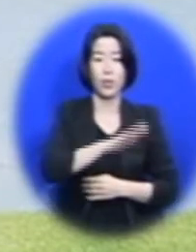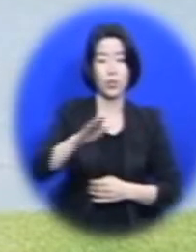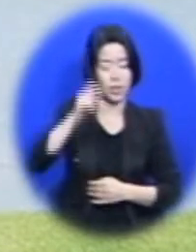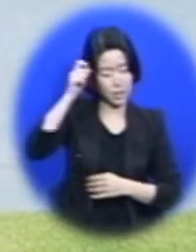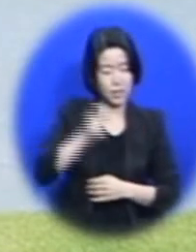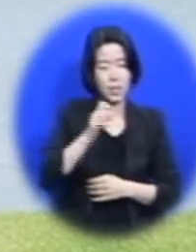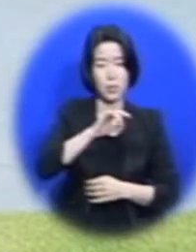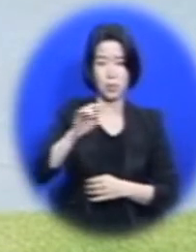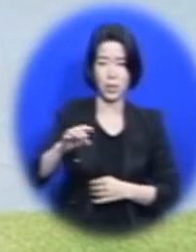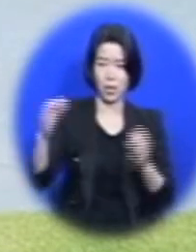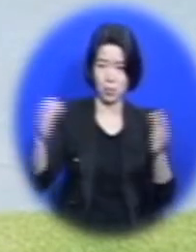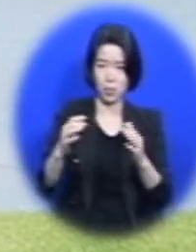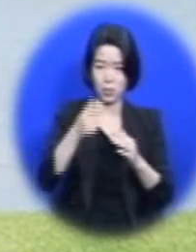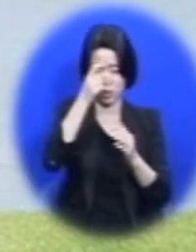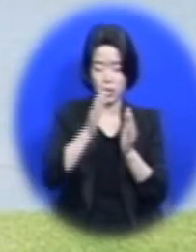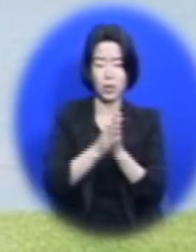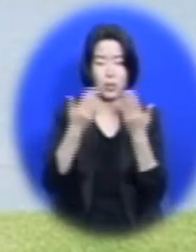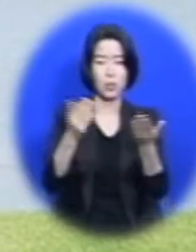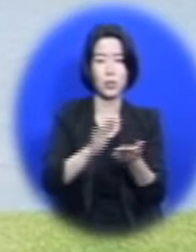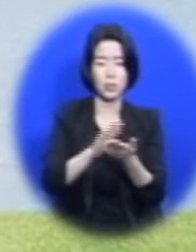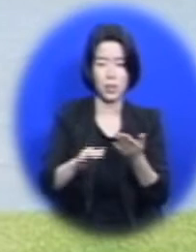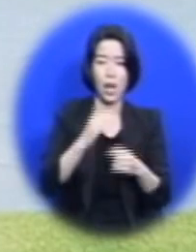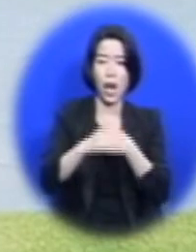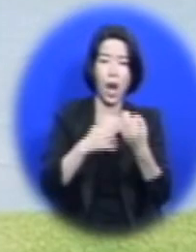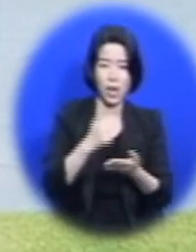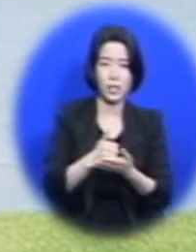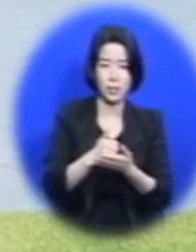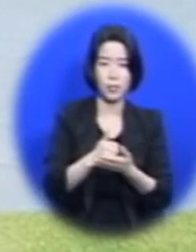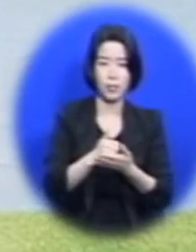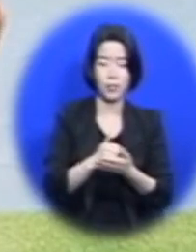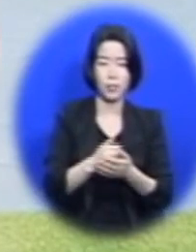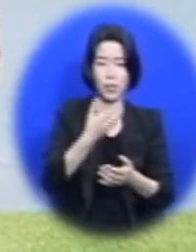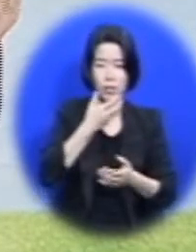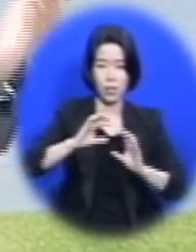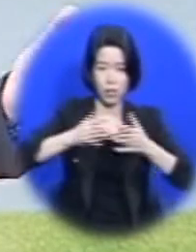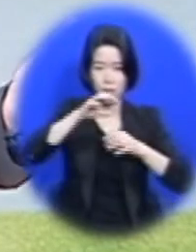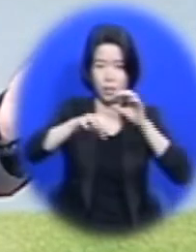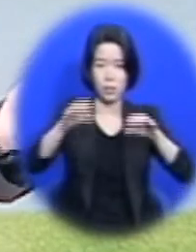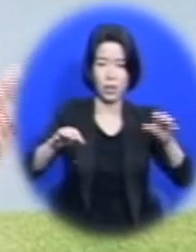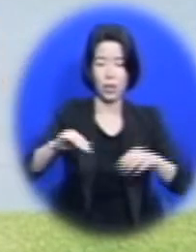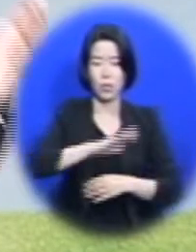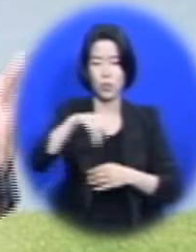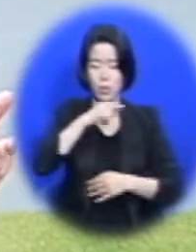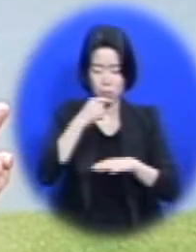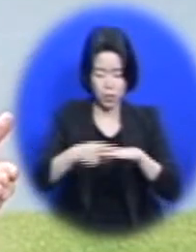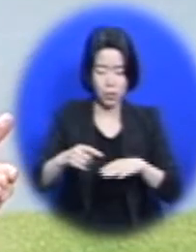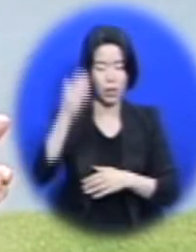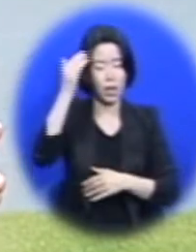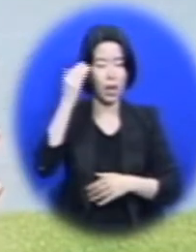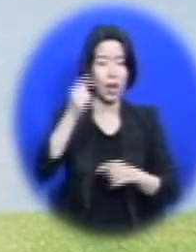새벽마다 모여서 기도하는 기도입니다. 하나님, 열방에, 우리 민족에, 우리 한국